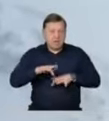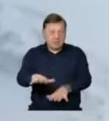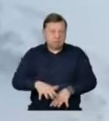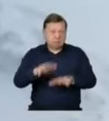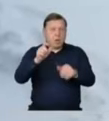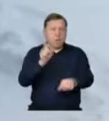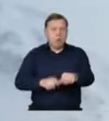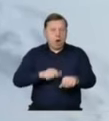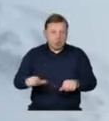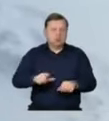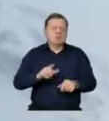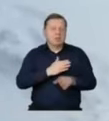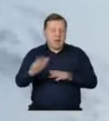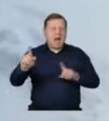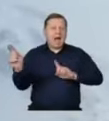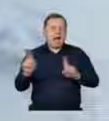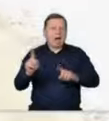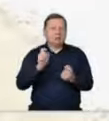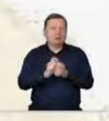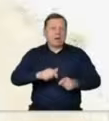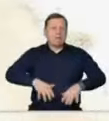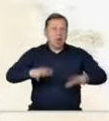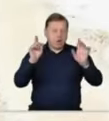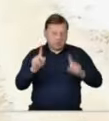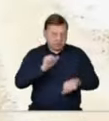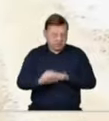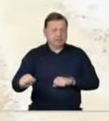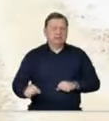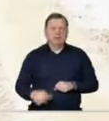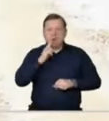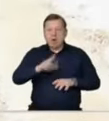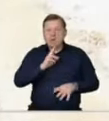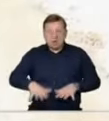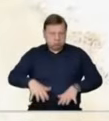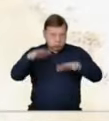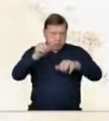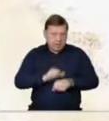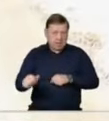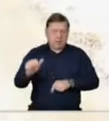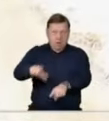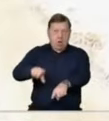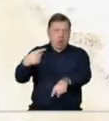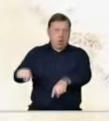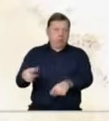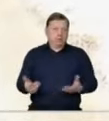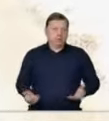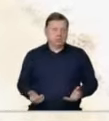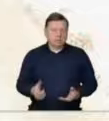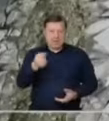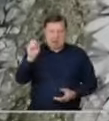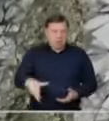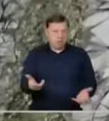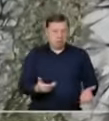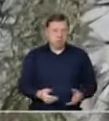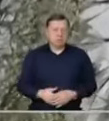wciąż obowiązuje alarm przeciwpowodziowy. Jest stan wody bardzo wysoki, no i jeszcze z lodem. To jest najgorsze.